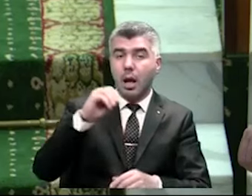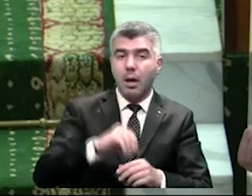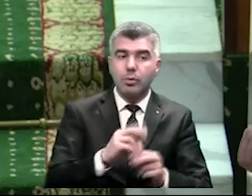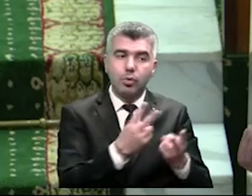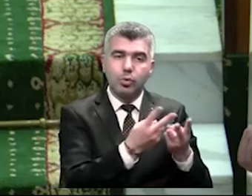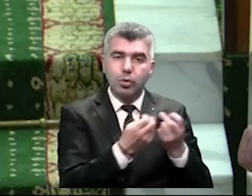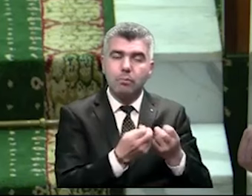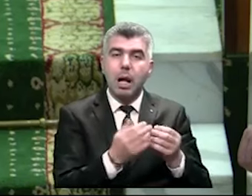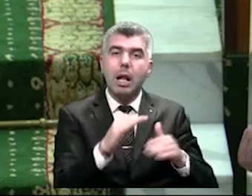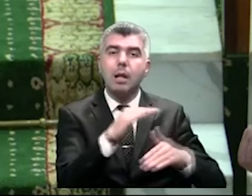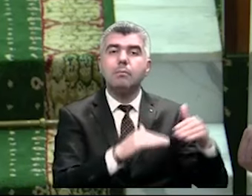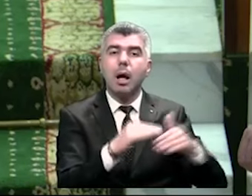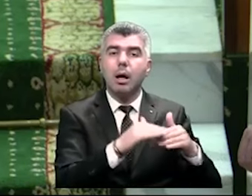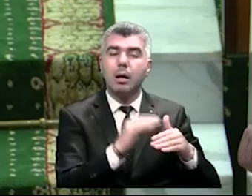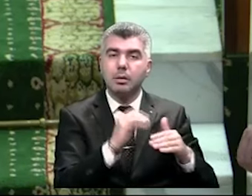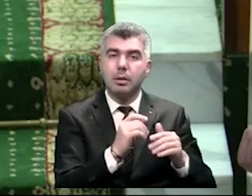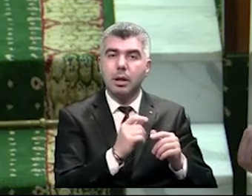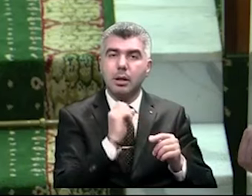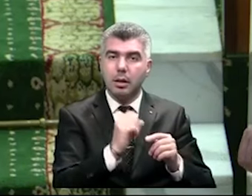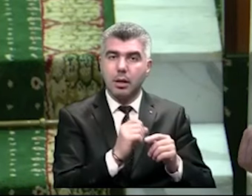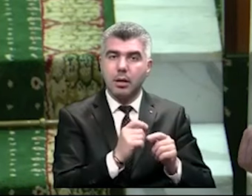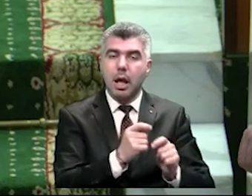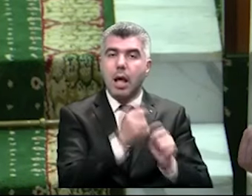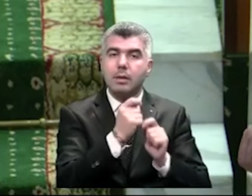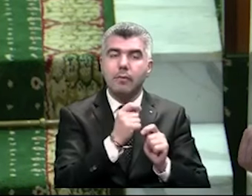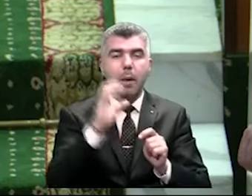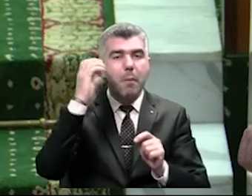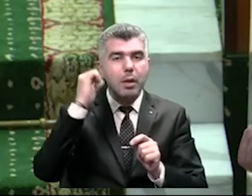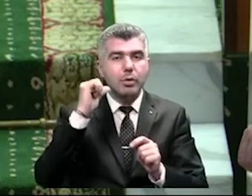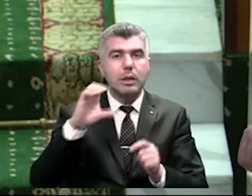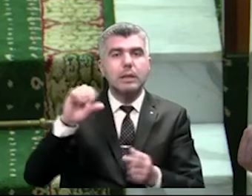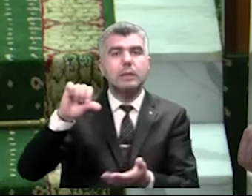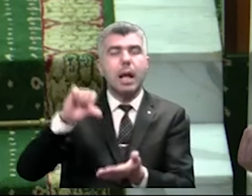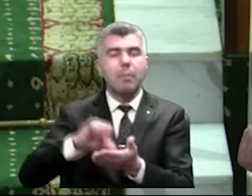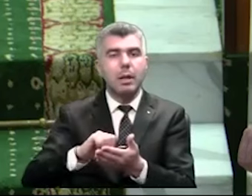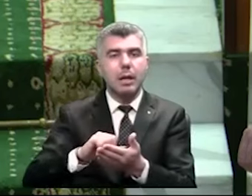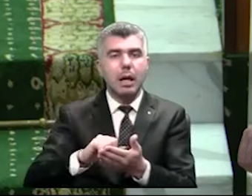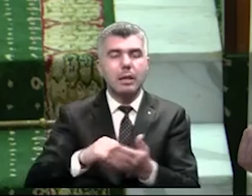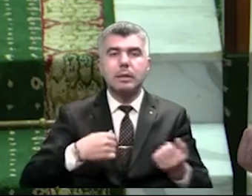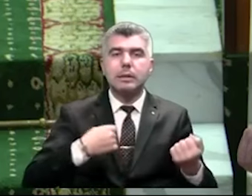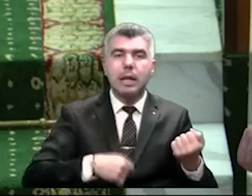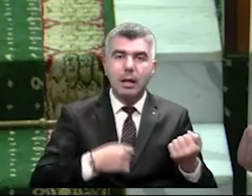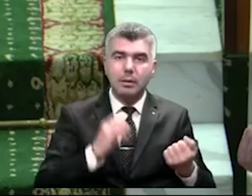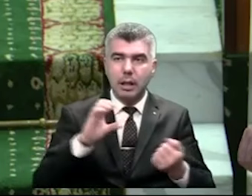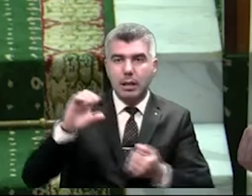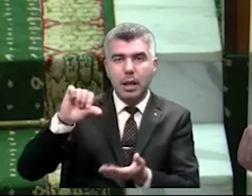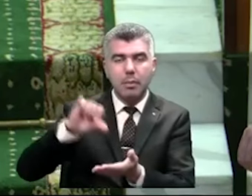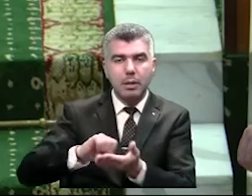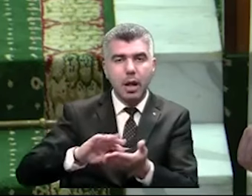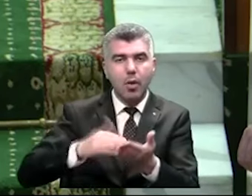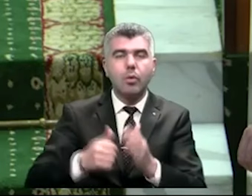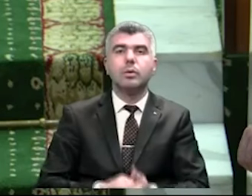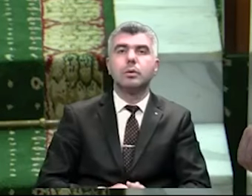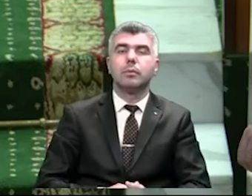الماء من تحليه المياه ديال جف باش نوصلوه لبرشيد ونوصل كذك لسطات دار بيضاء الجنوبيه